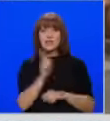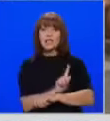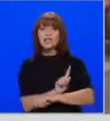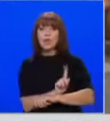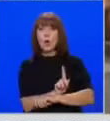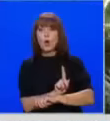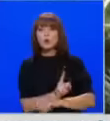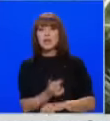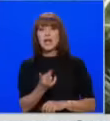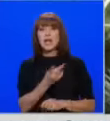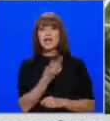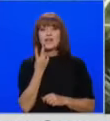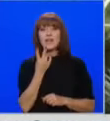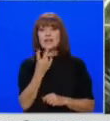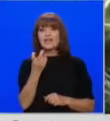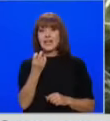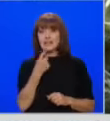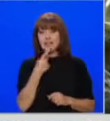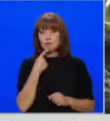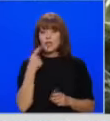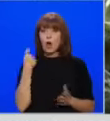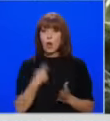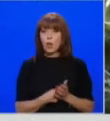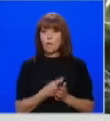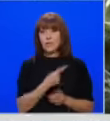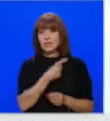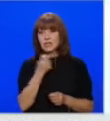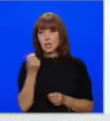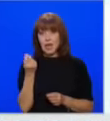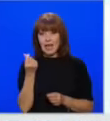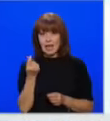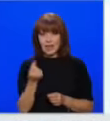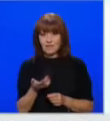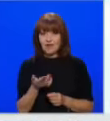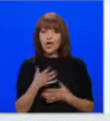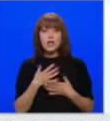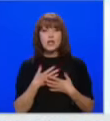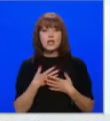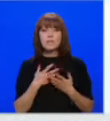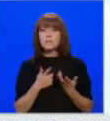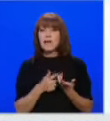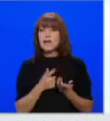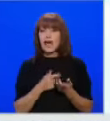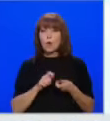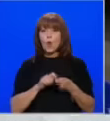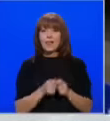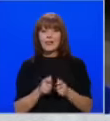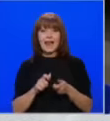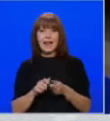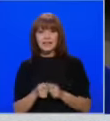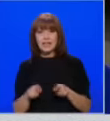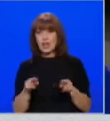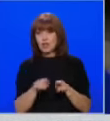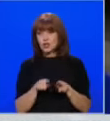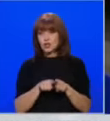през 2020 година, където му е наложена глоба в размер на 100 лева. Имаме няколко санкции относно същия